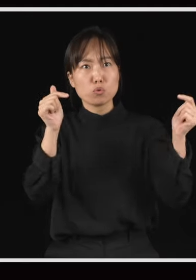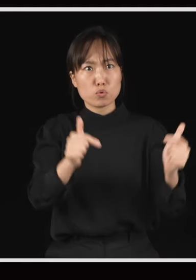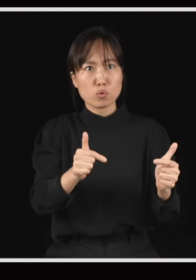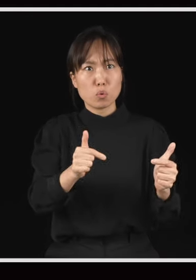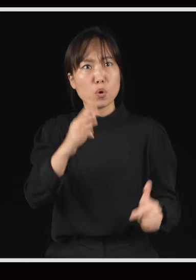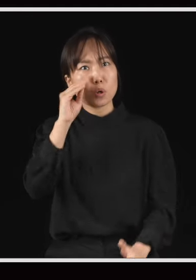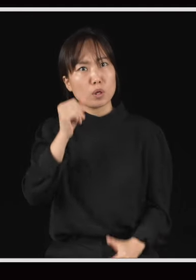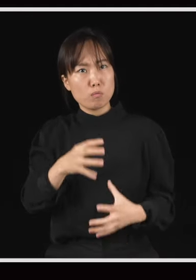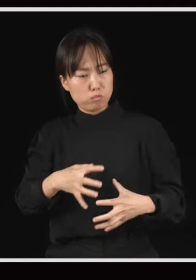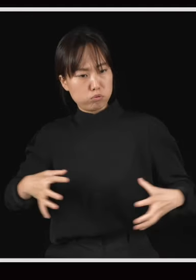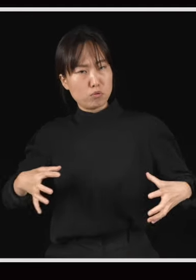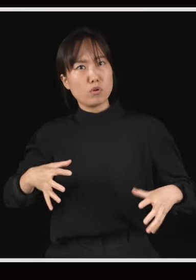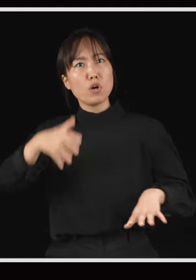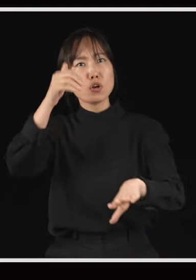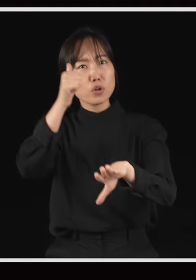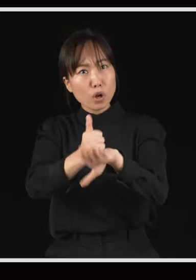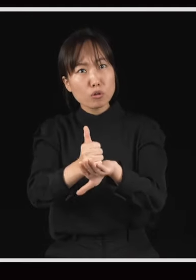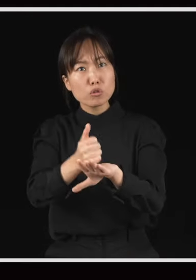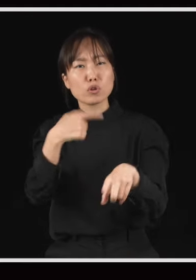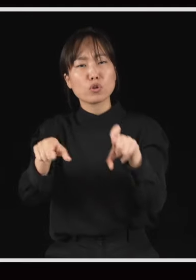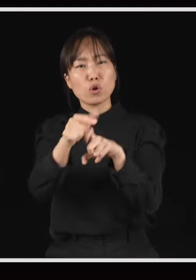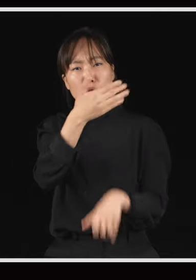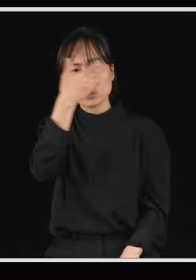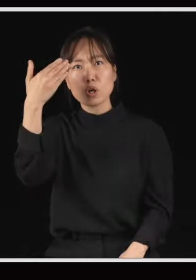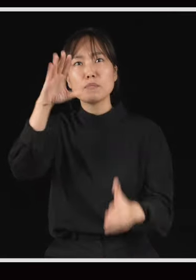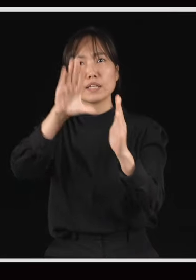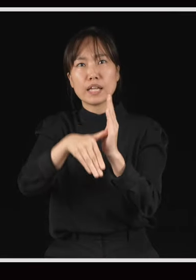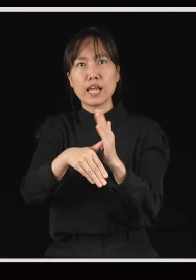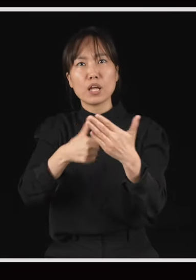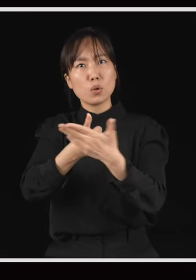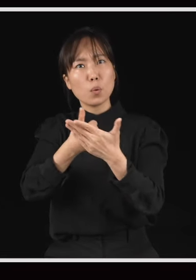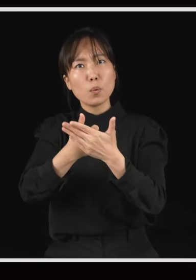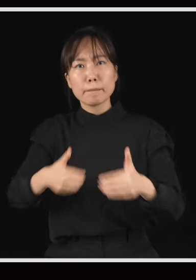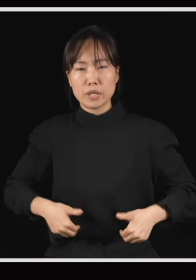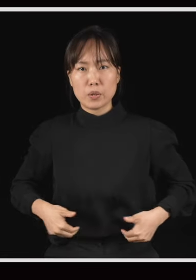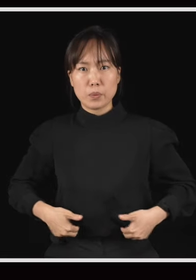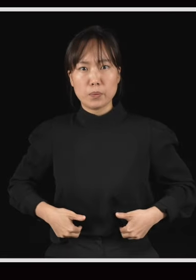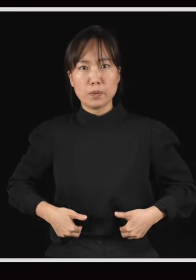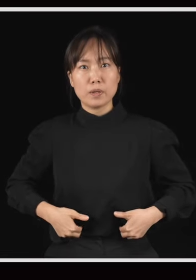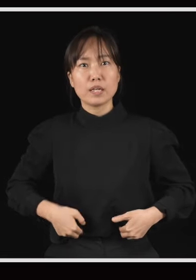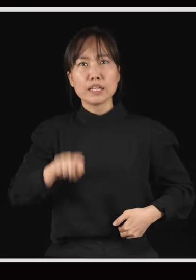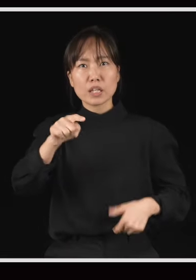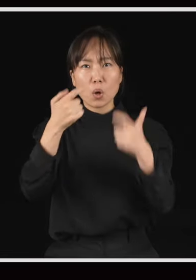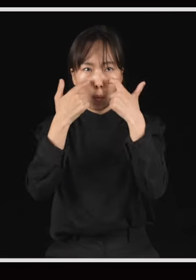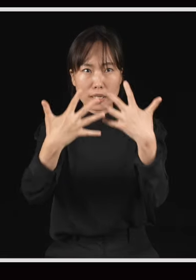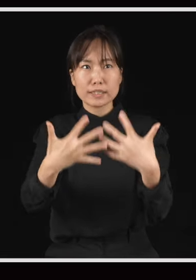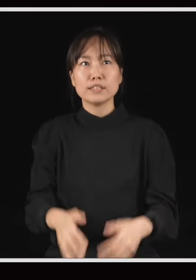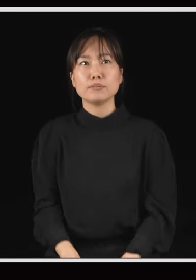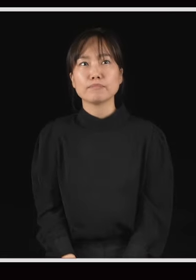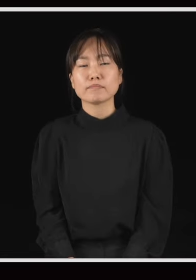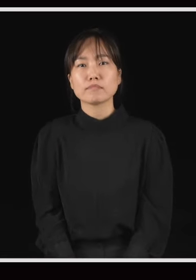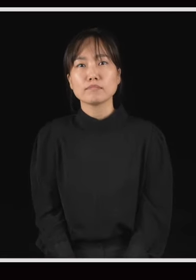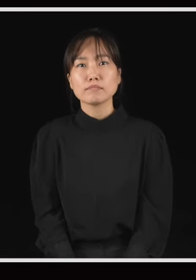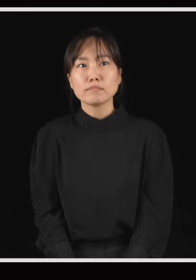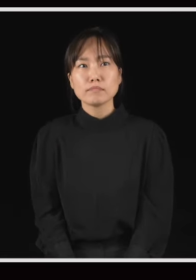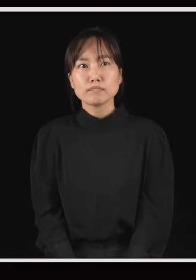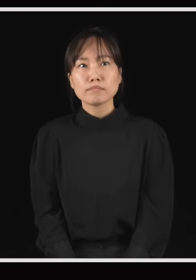결국에는 지방만 남게 되죠. 그렇게 되면 더 빠른 돌봄 요구가 이어집니다. 정설이 되어